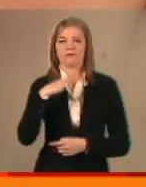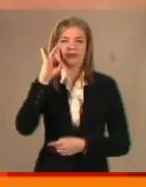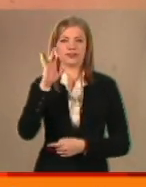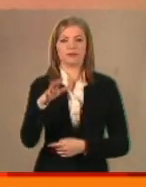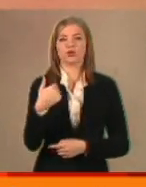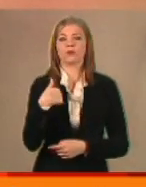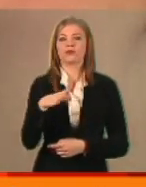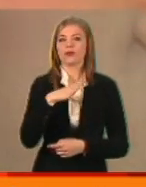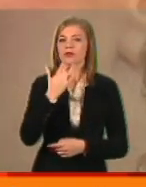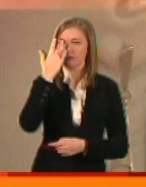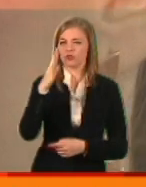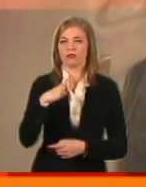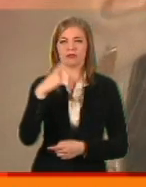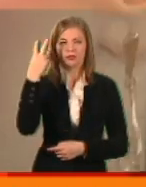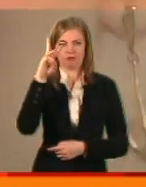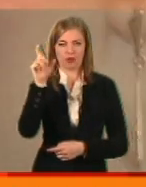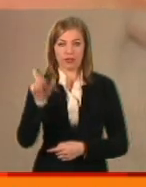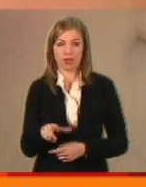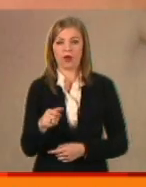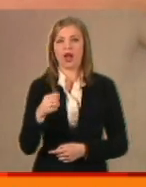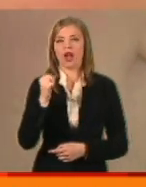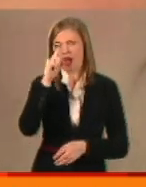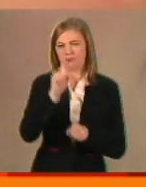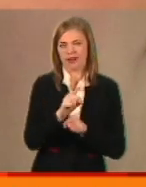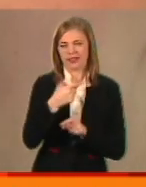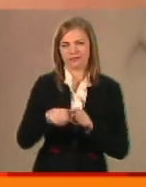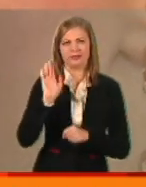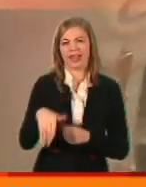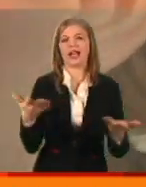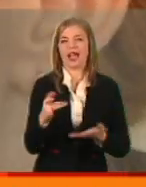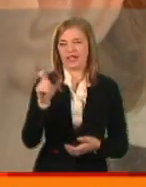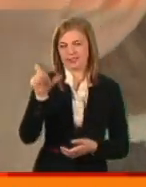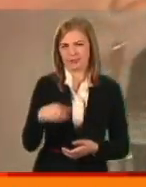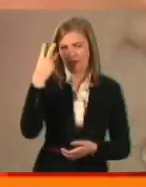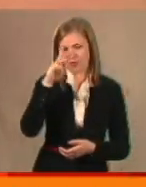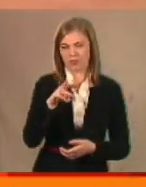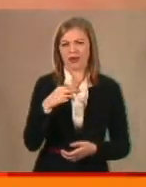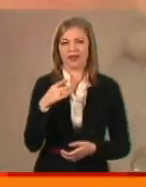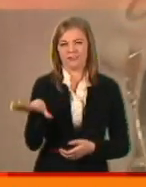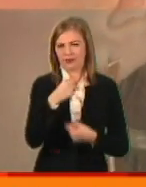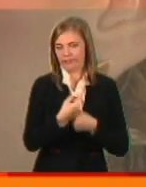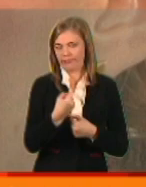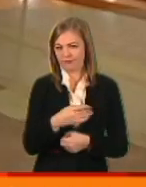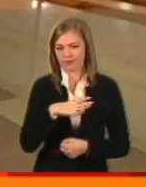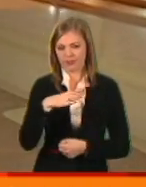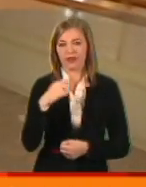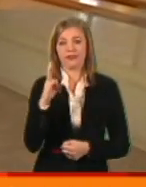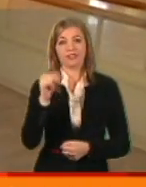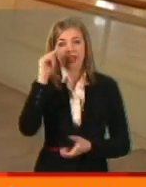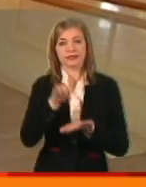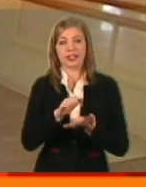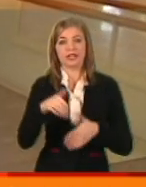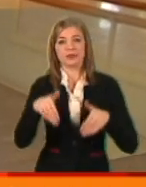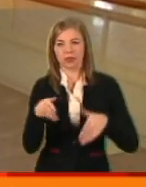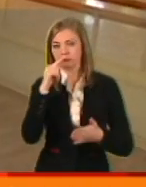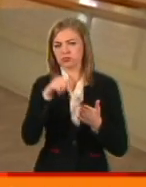знаменитою. У мене була мечта бути моделлю. А мені браті говорять, да, яка з тебе модель, як ми сміялись мені. На заняття балетом